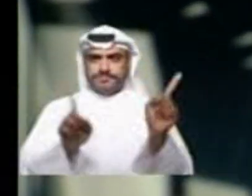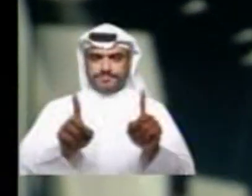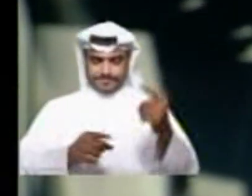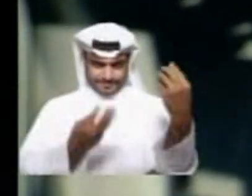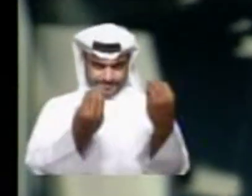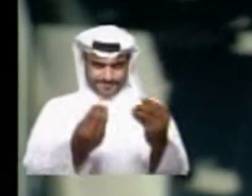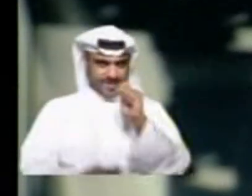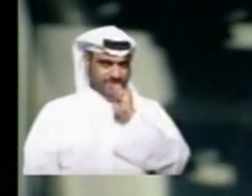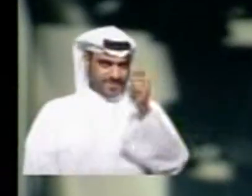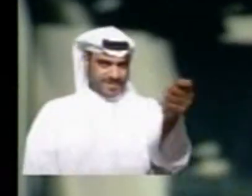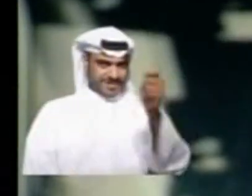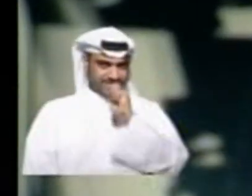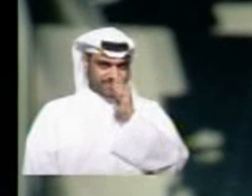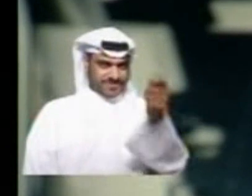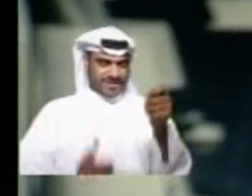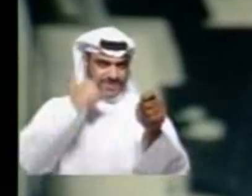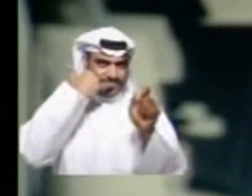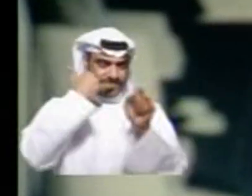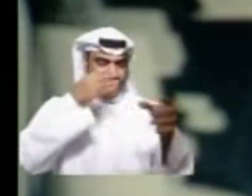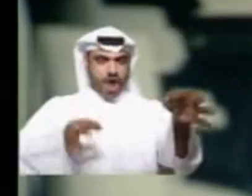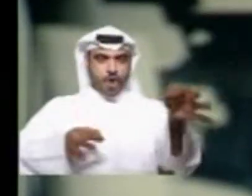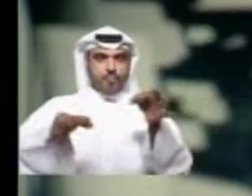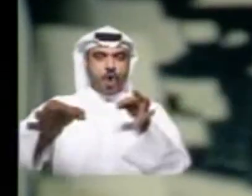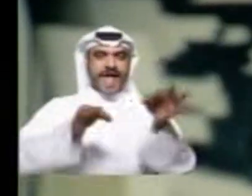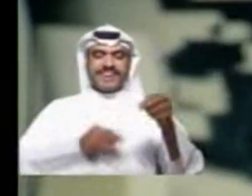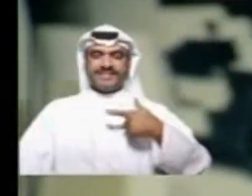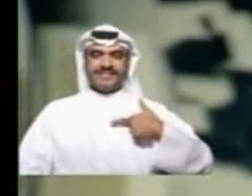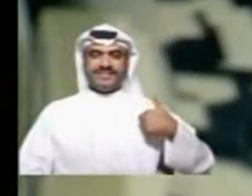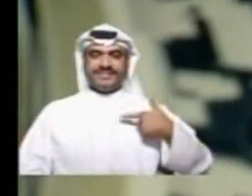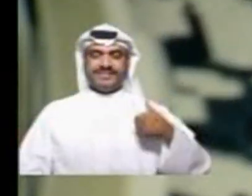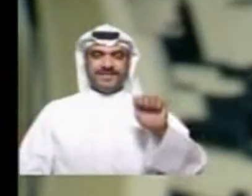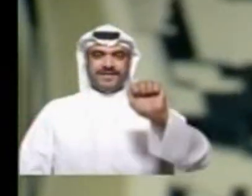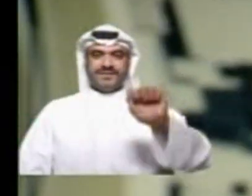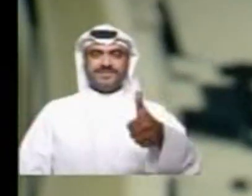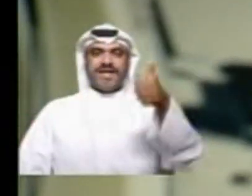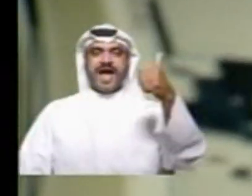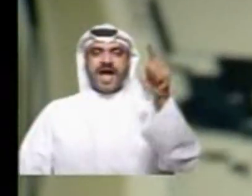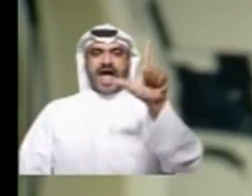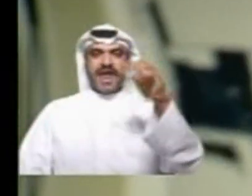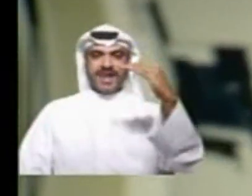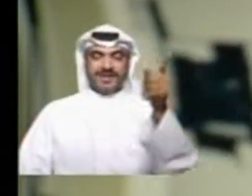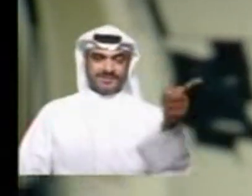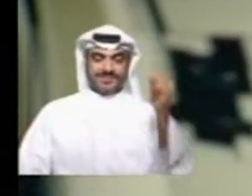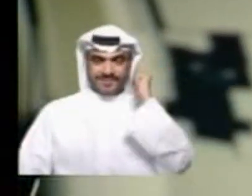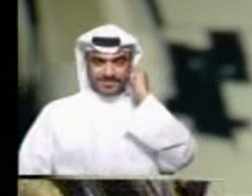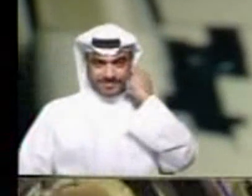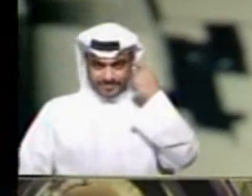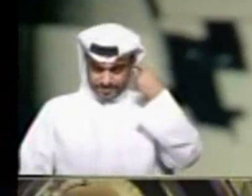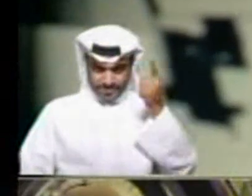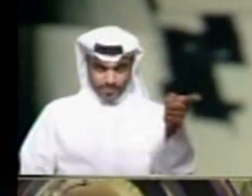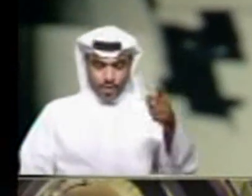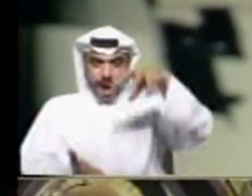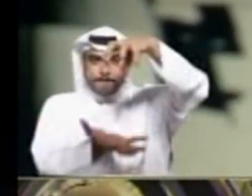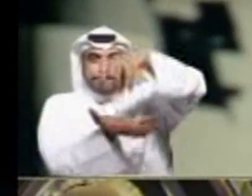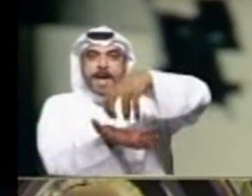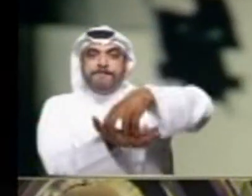في هذه الفقرة المهندس صالح الفداغي، مدير إدارة الهندسة ورئيس فريق تشغيل